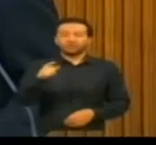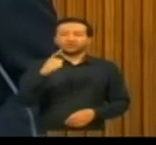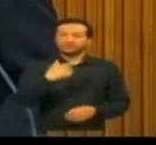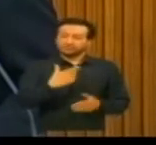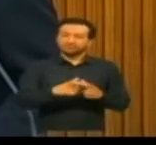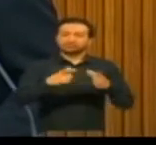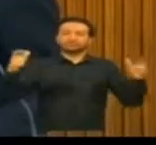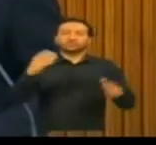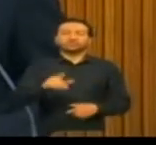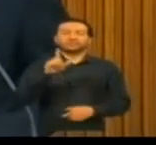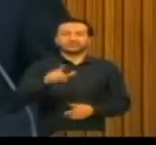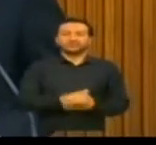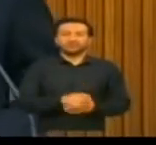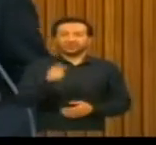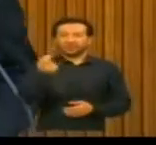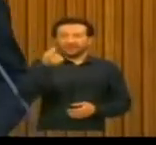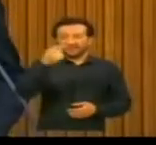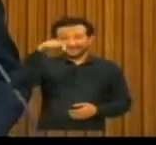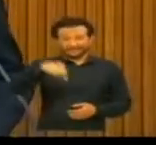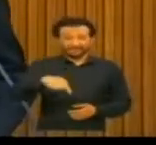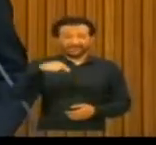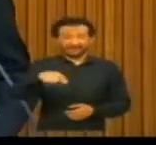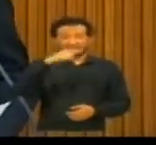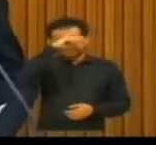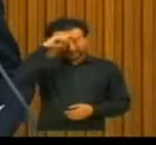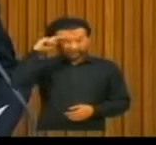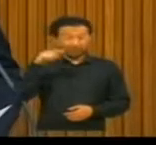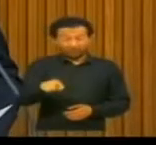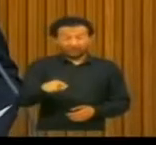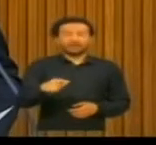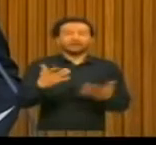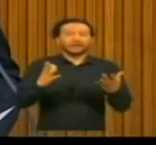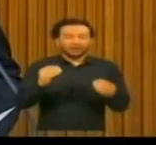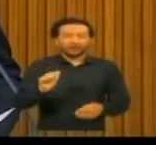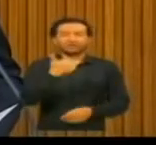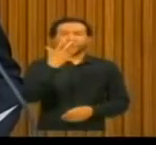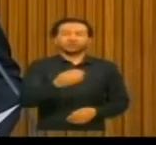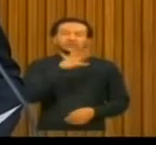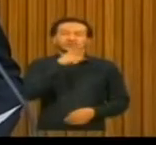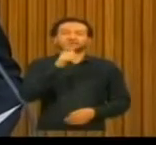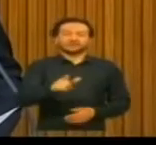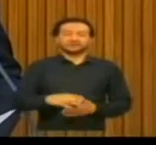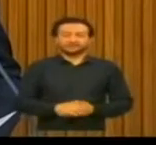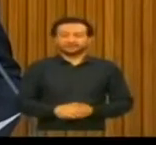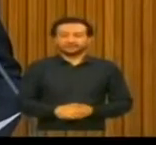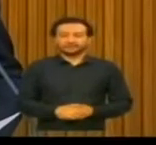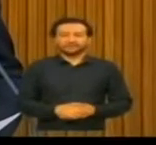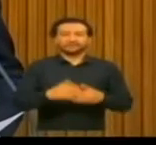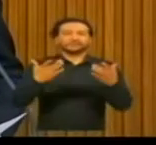yüceltmek zorundayız. O damlanın, dökülen alın terinin ne kadar değerli olduğunu bilmek zorundayız.